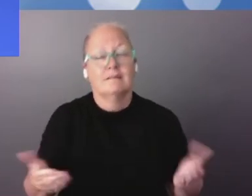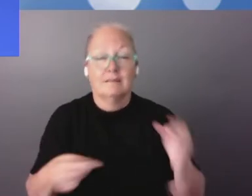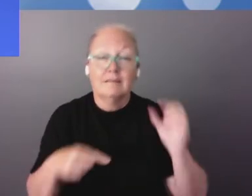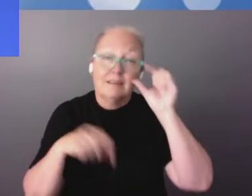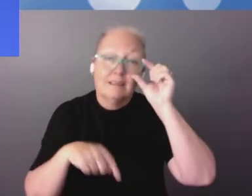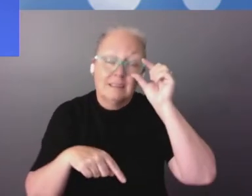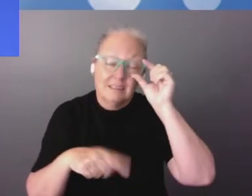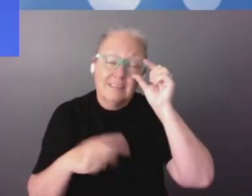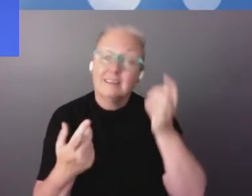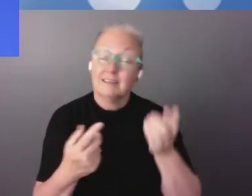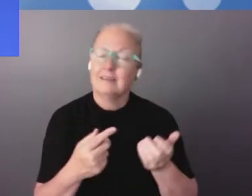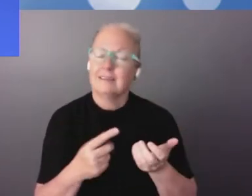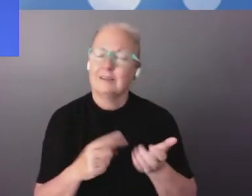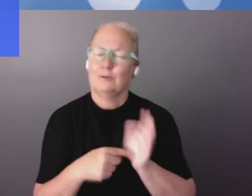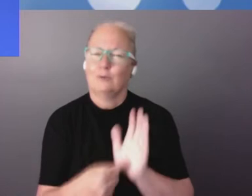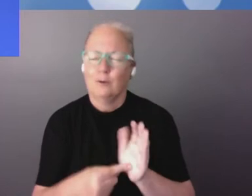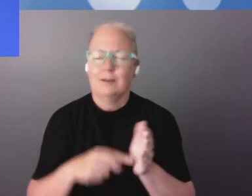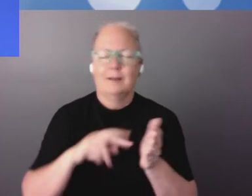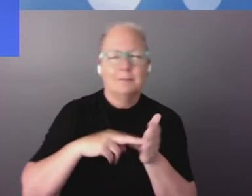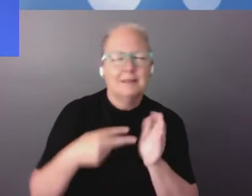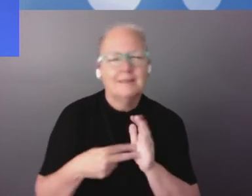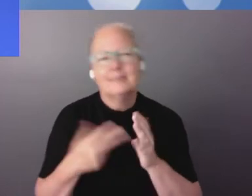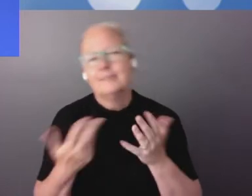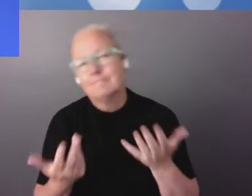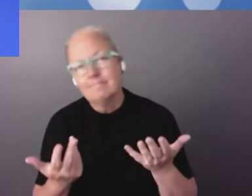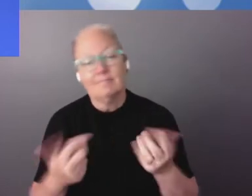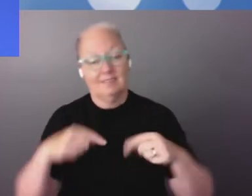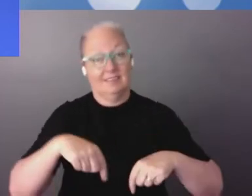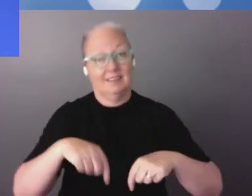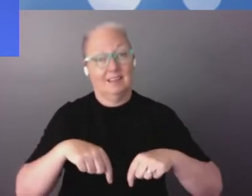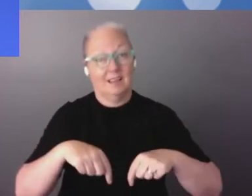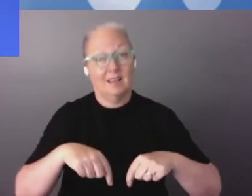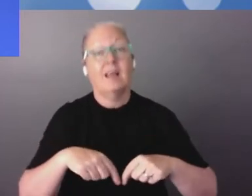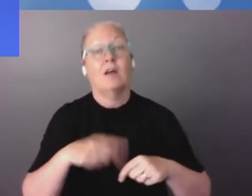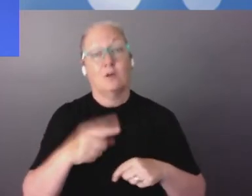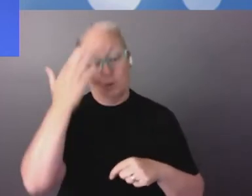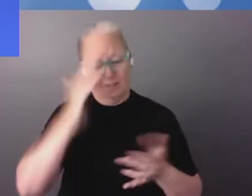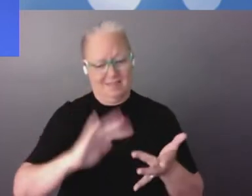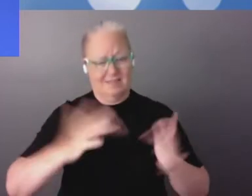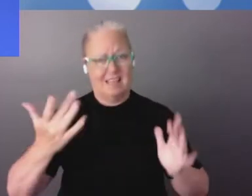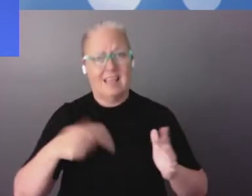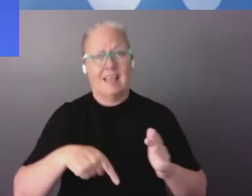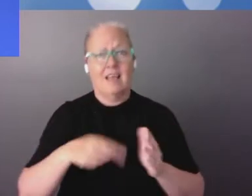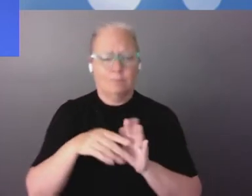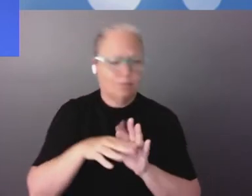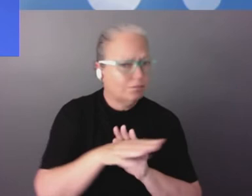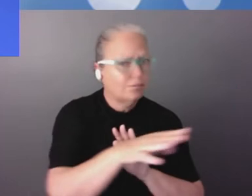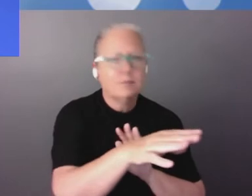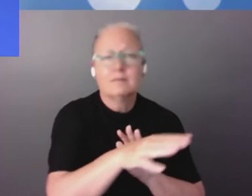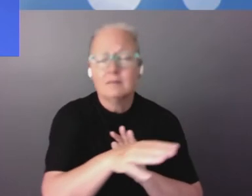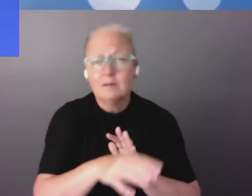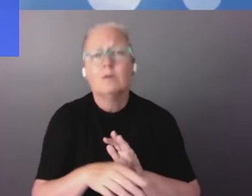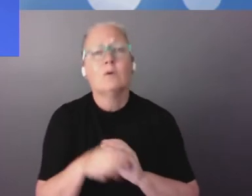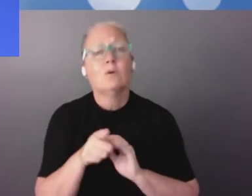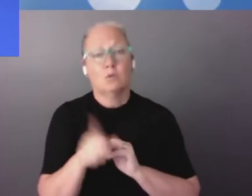هو معنى الفرد في عالم الإنترنت. إذا لم تدفع على منتج معين فأنت تصبح